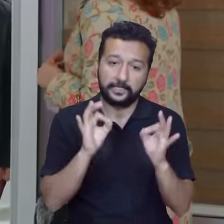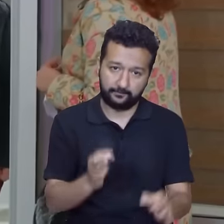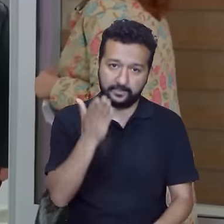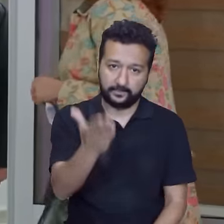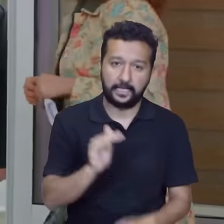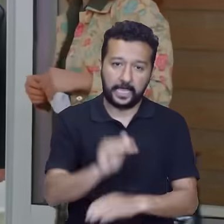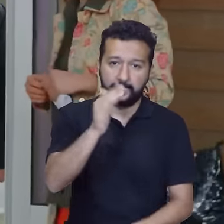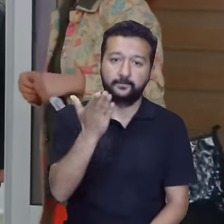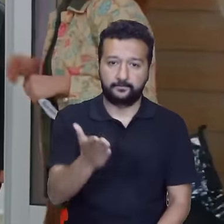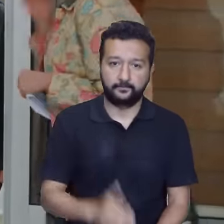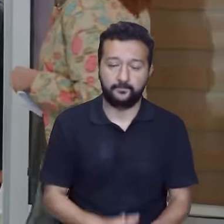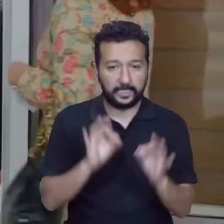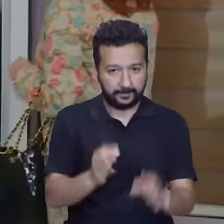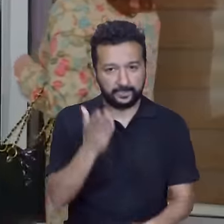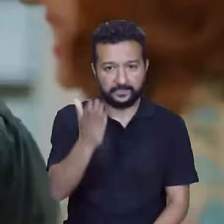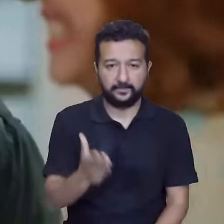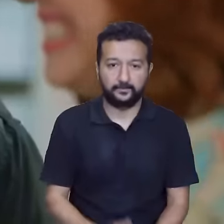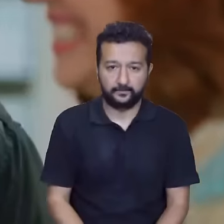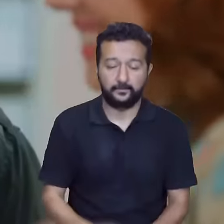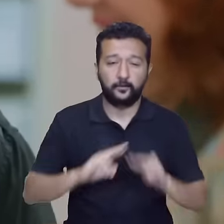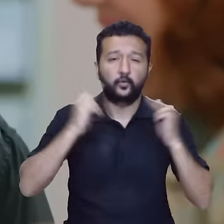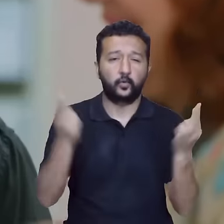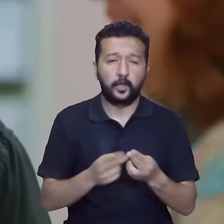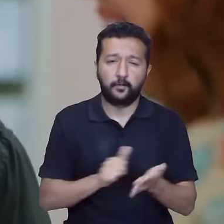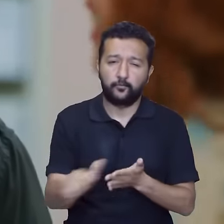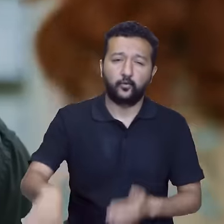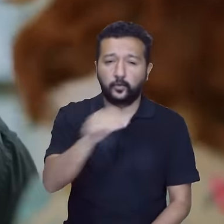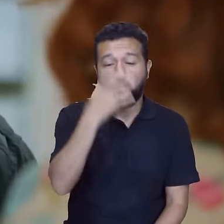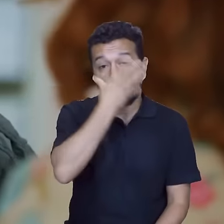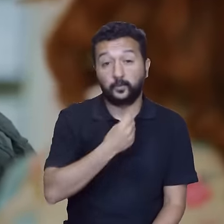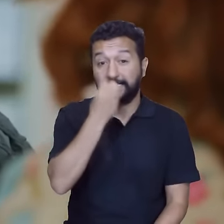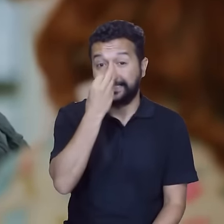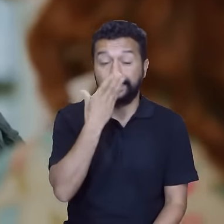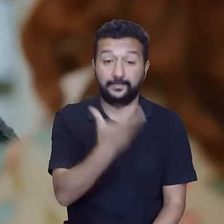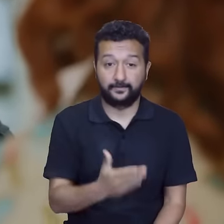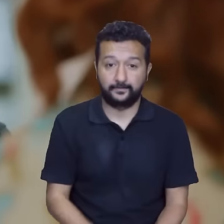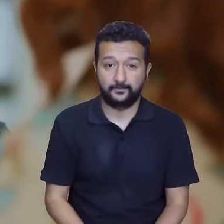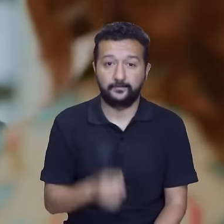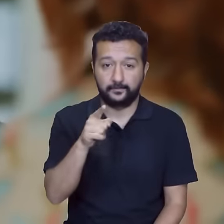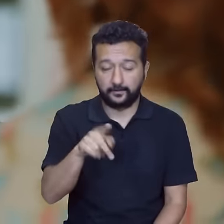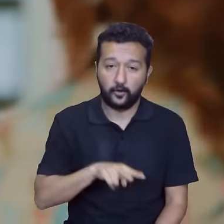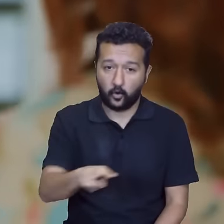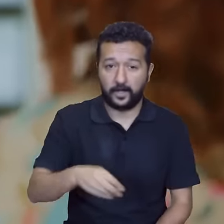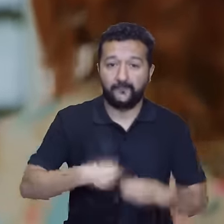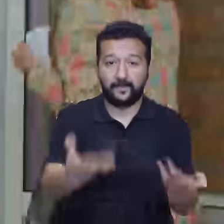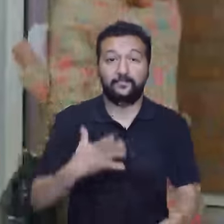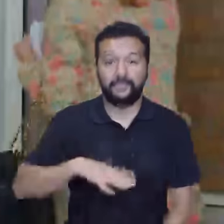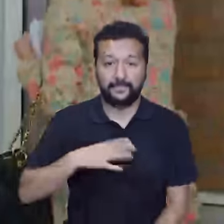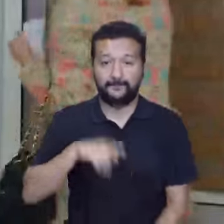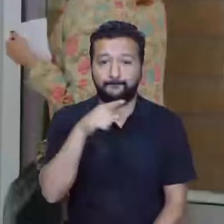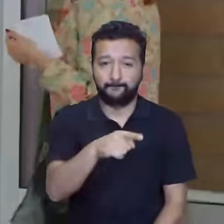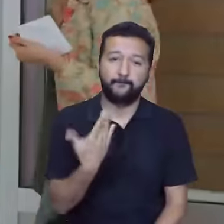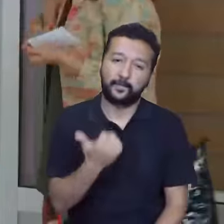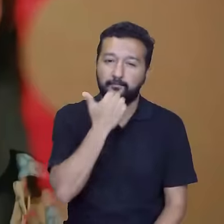Tabii ki sana hayatım. Tabii ki sana. Dünyanın bütün güzel çiçeklerini yollarına sermek isterim.